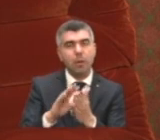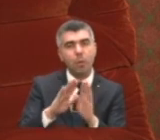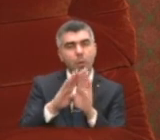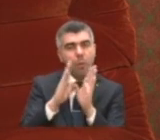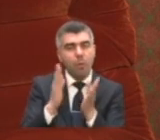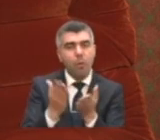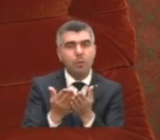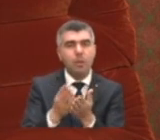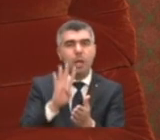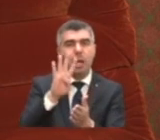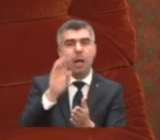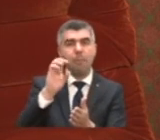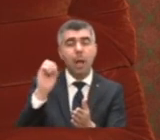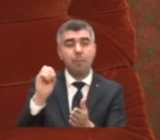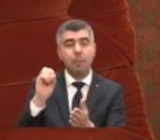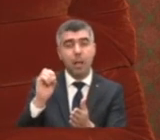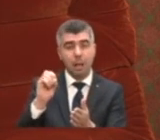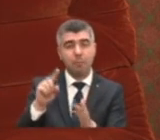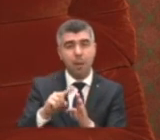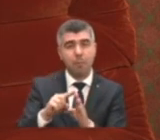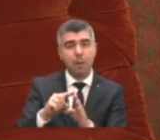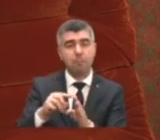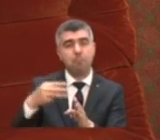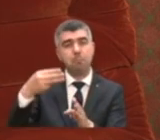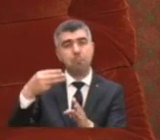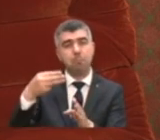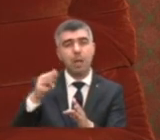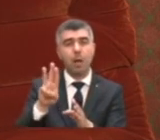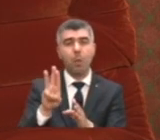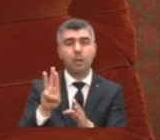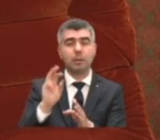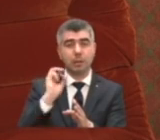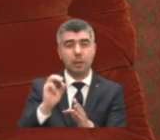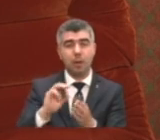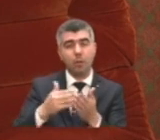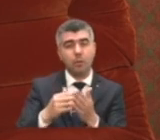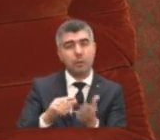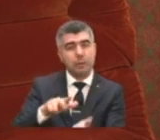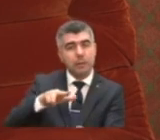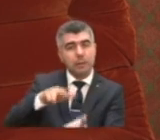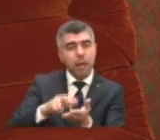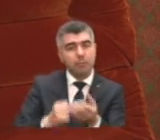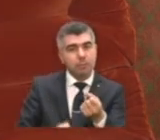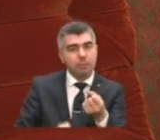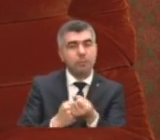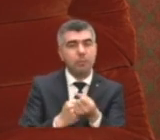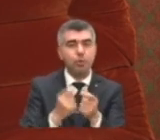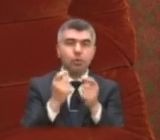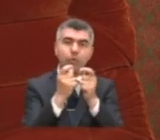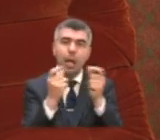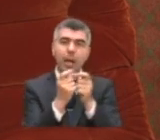الاجماليه 400 ميجاوات لإنجاز مشاريع من الطاقة الشمسية الفوتوضوئية بهدف دعم مقاولات متوسطة